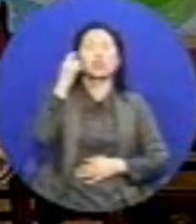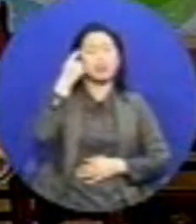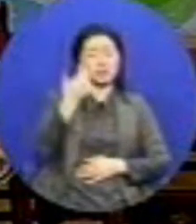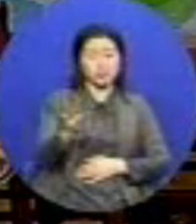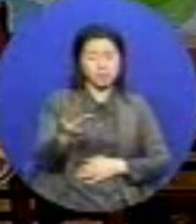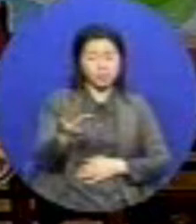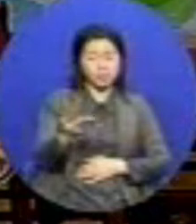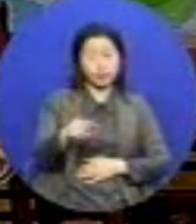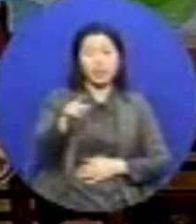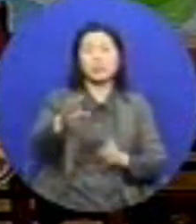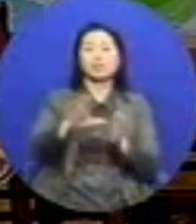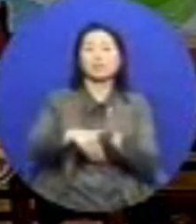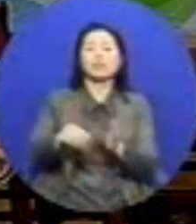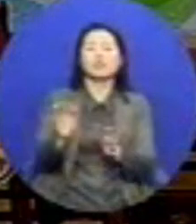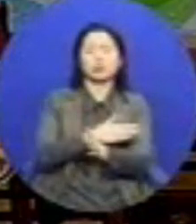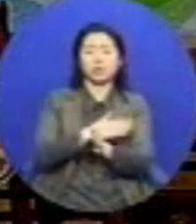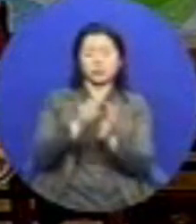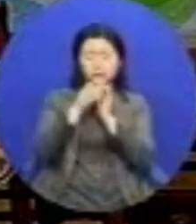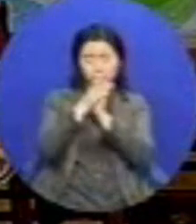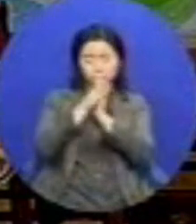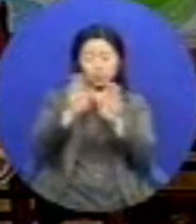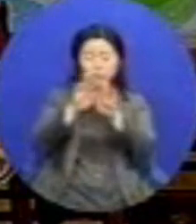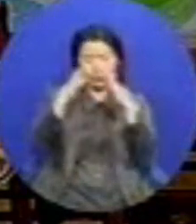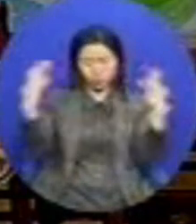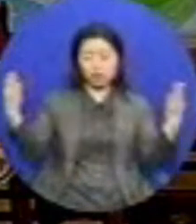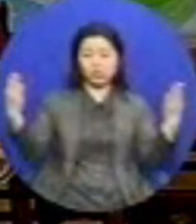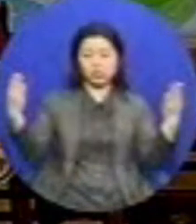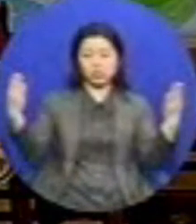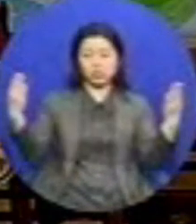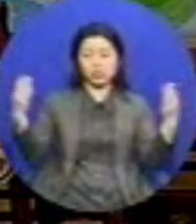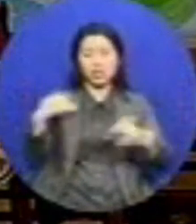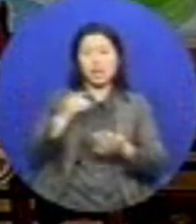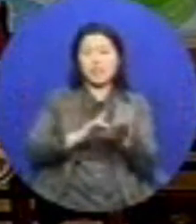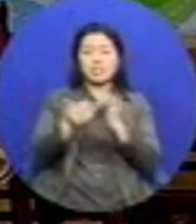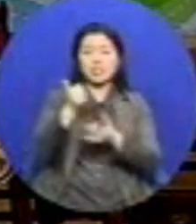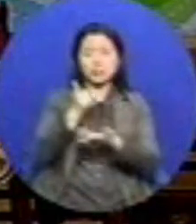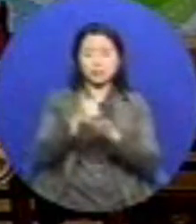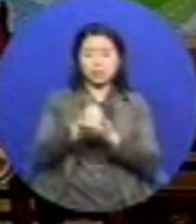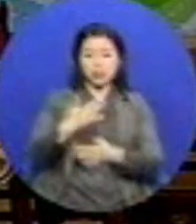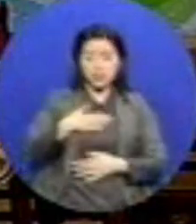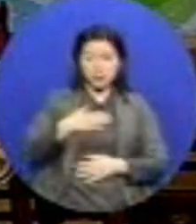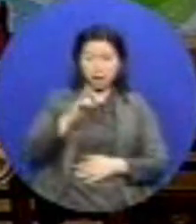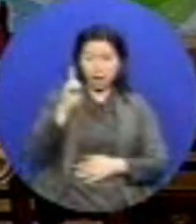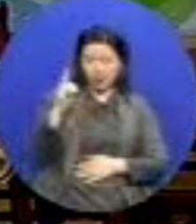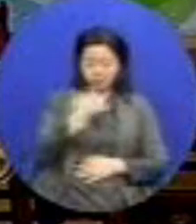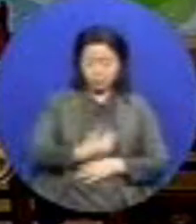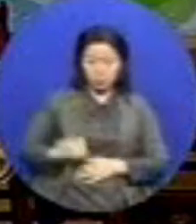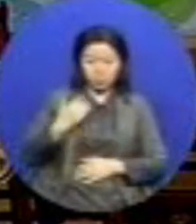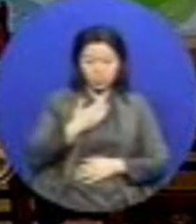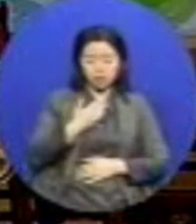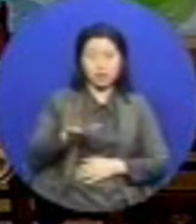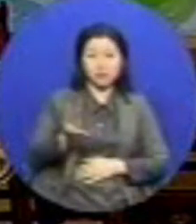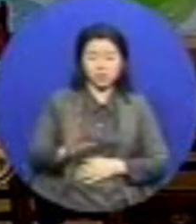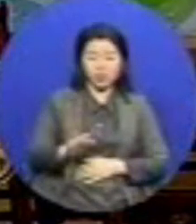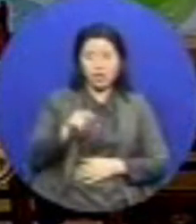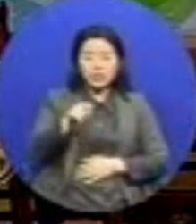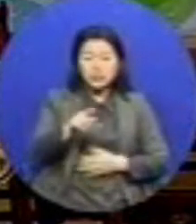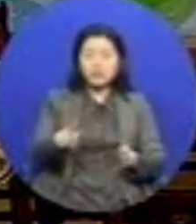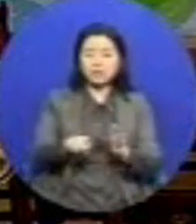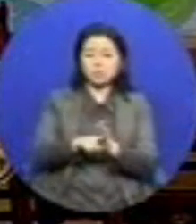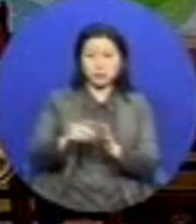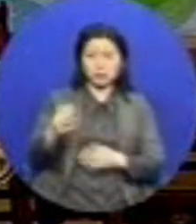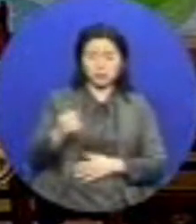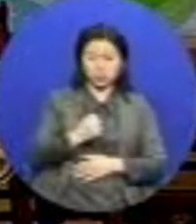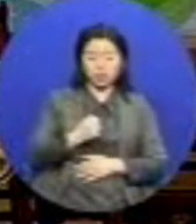그때부터 기도 문이 열렸다 그랬어요 예수님과 내가 한 몸인데 그 믿음이 허드슨